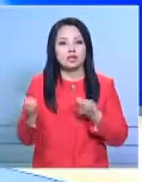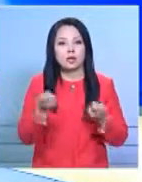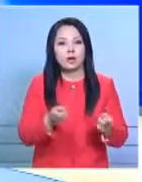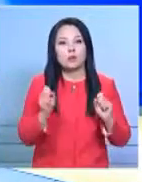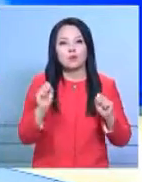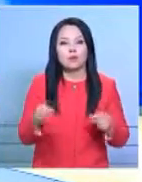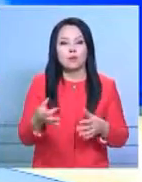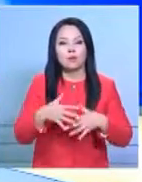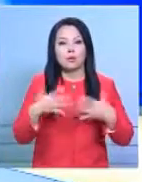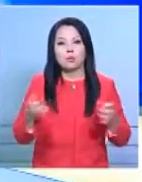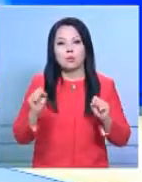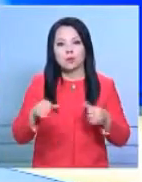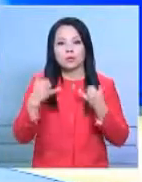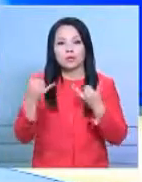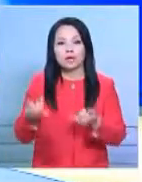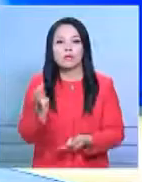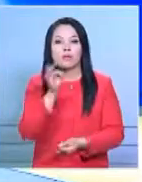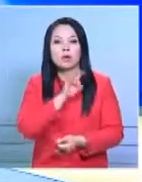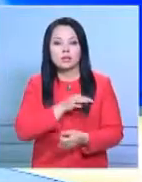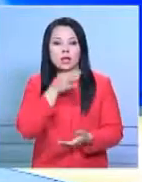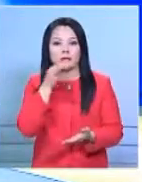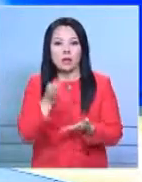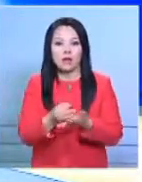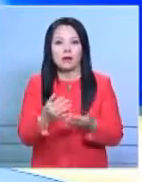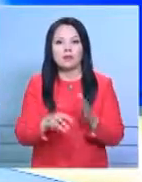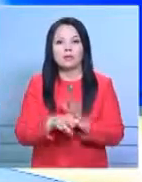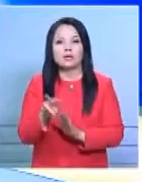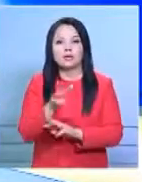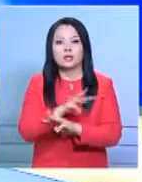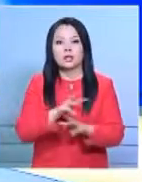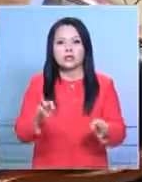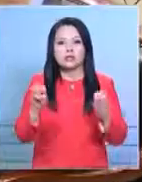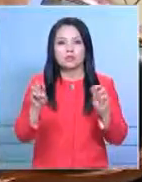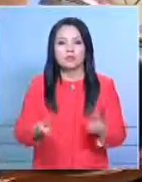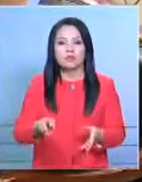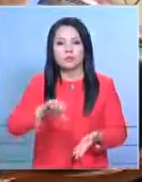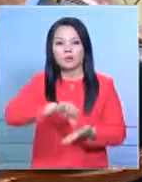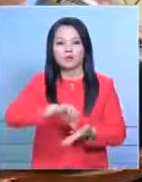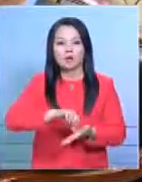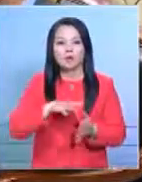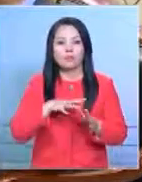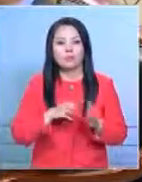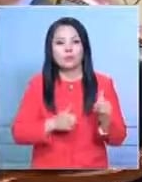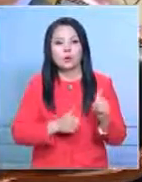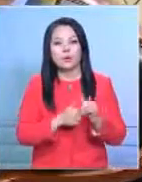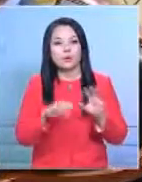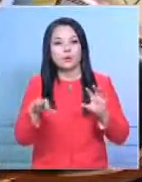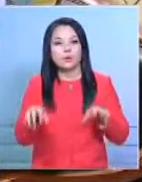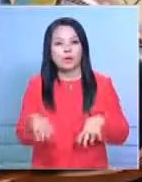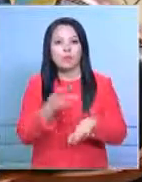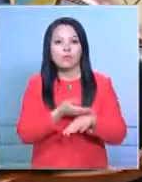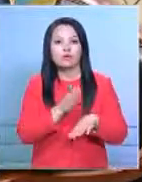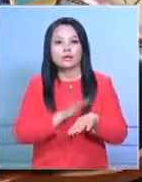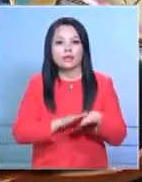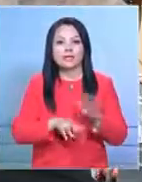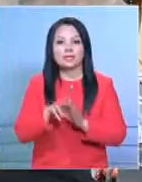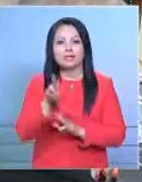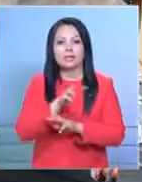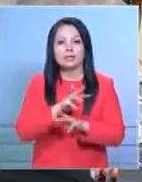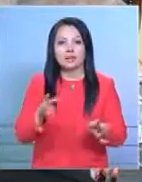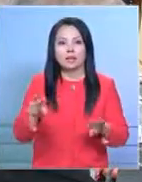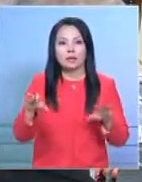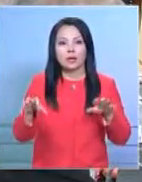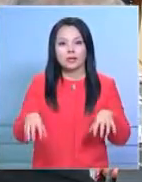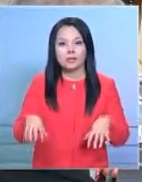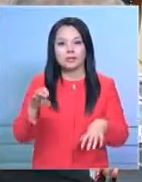мейлінше пайдалануды жөн көреді. Бүгін мәжіліс төрағасы Бақтығожа Ізмұхамбетов елімізге ресми сапармен келген Польша сенатының төрағасы